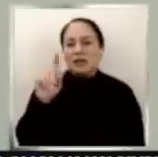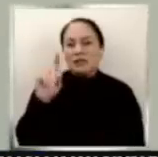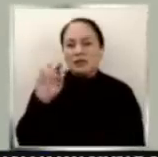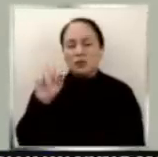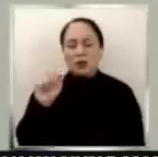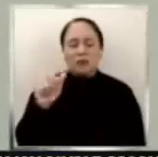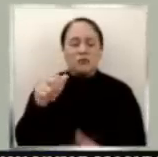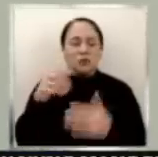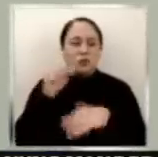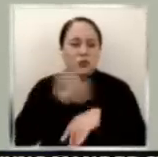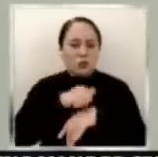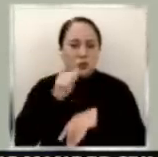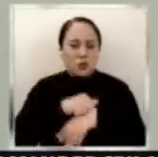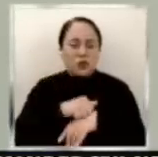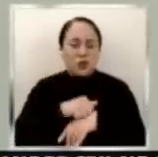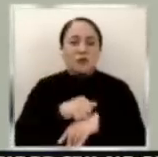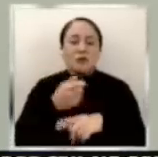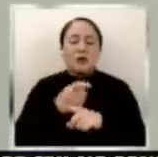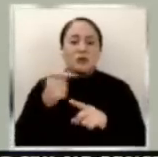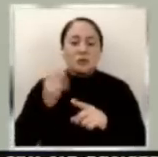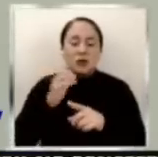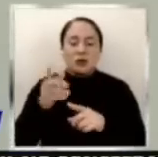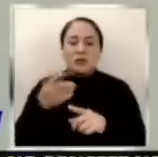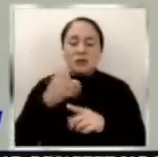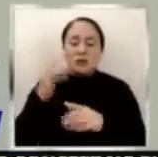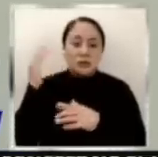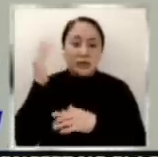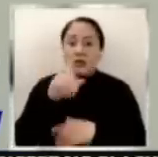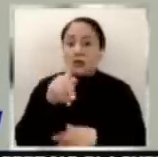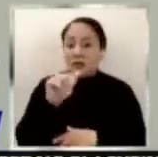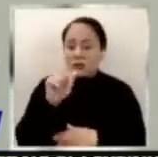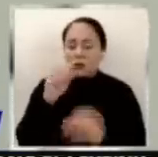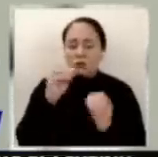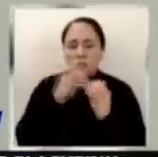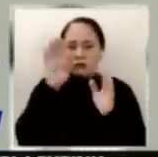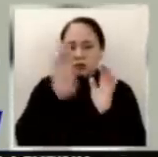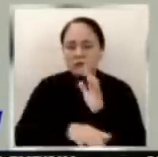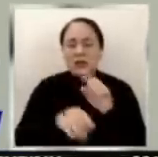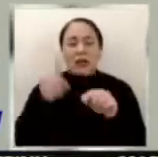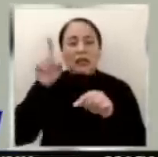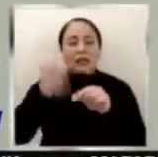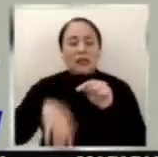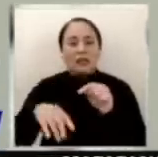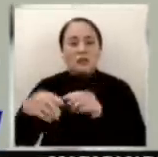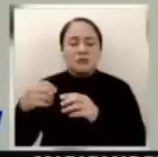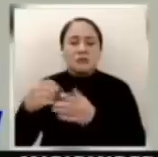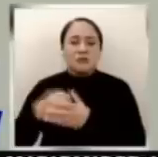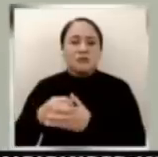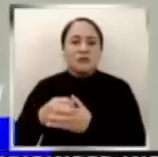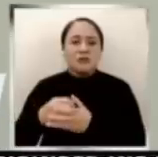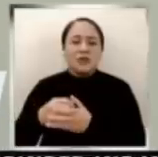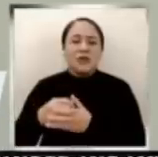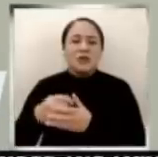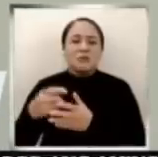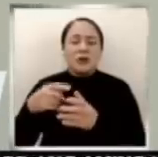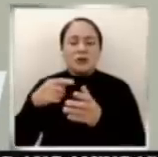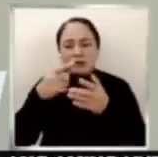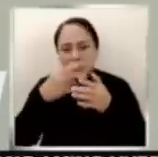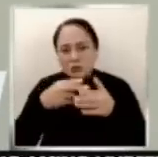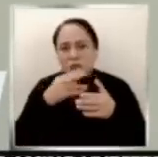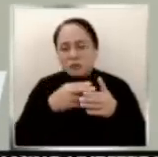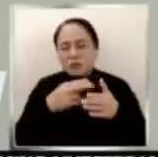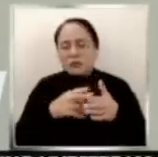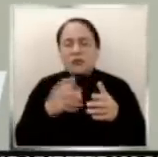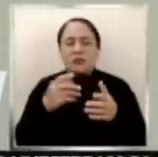sa atin mga producers, direkto Kadiwa, mas mababa siya. Rather than yung ibenta, pag-retail, magbabayad sila ng